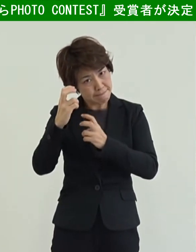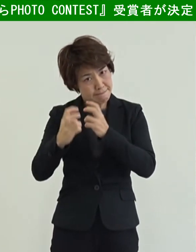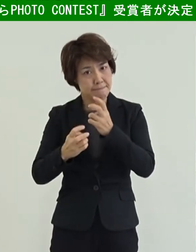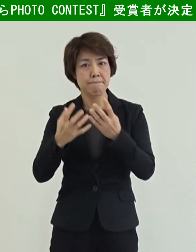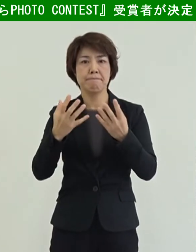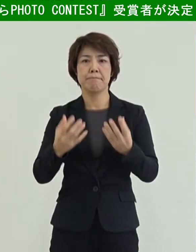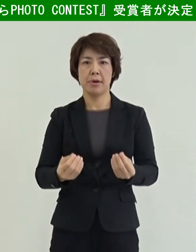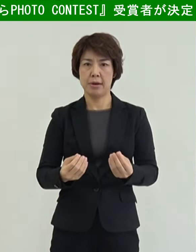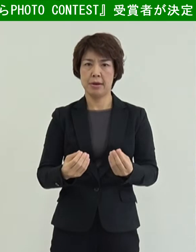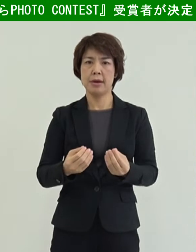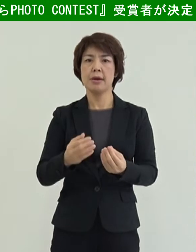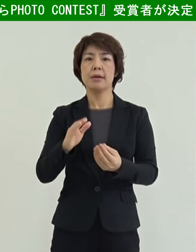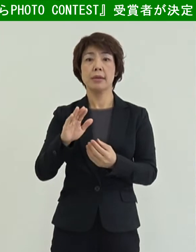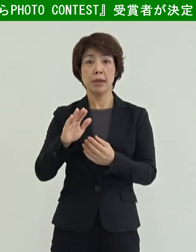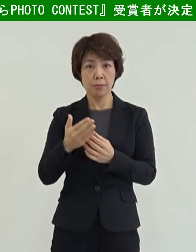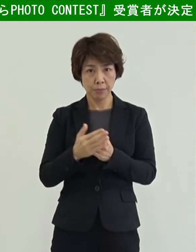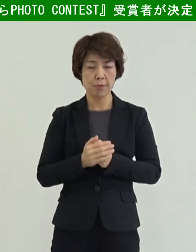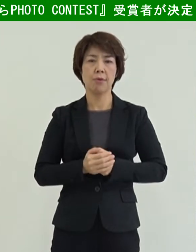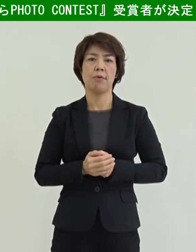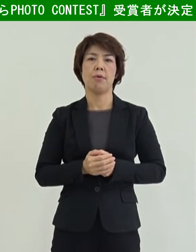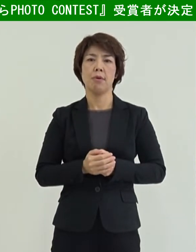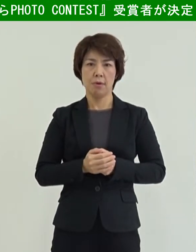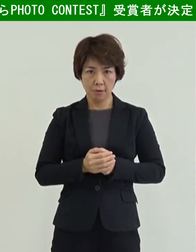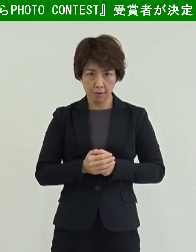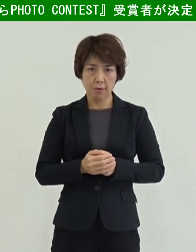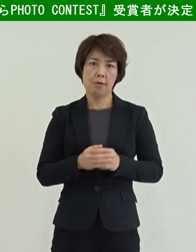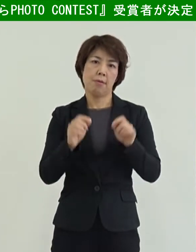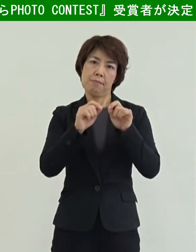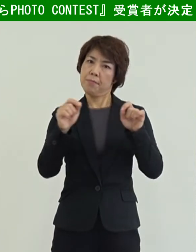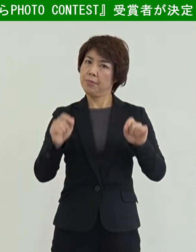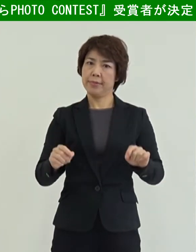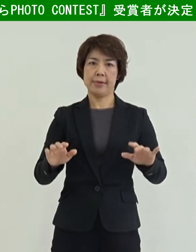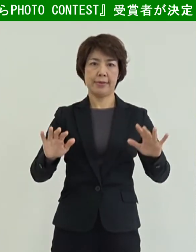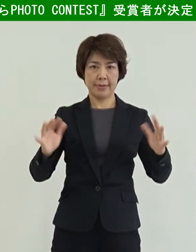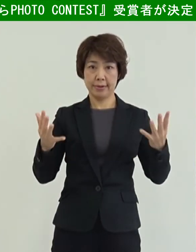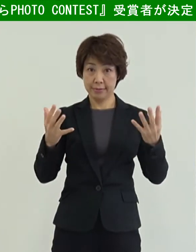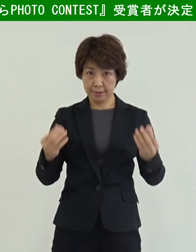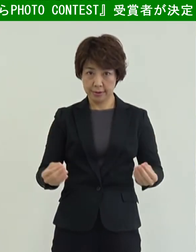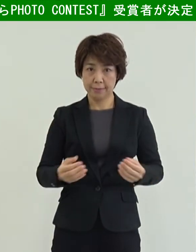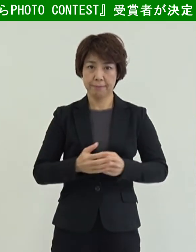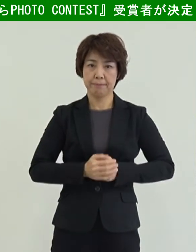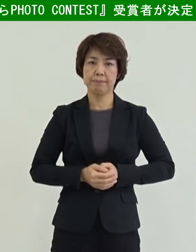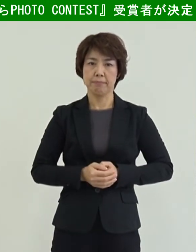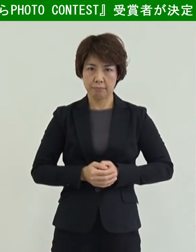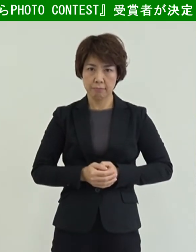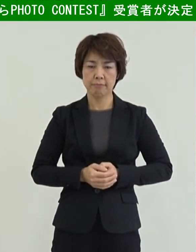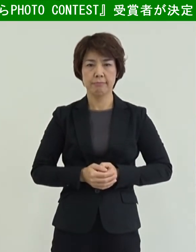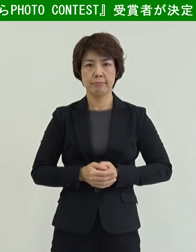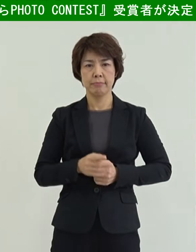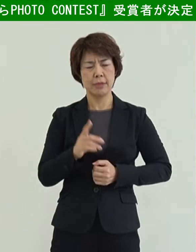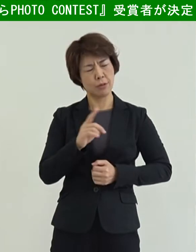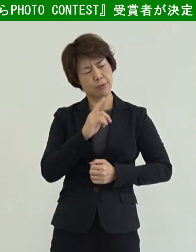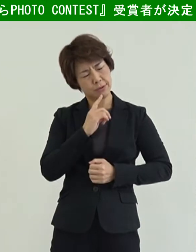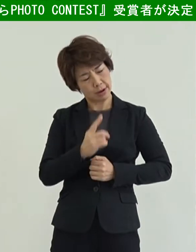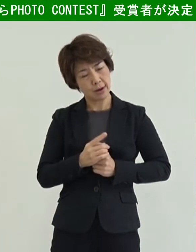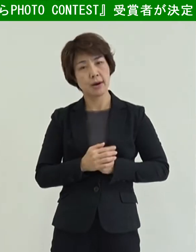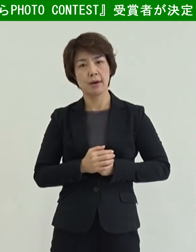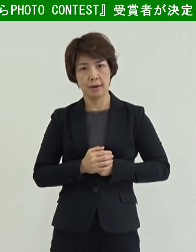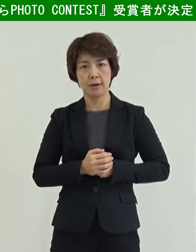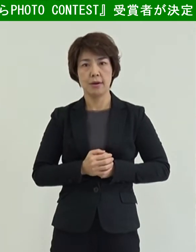しましたが結果として犬べさ何と言いますかね